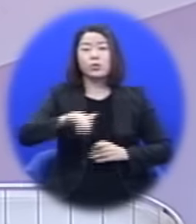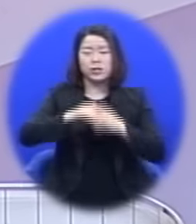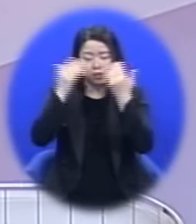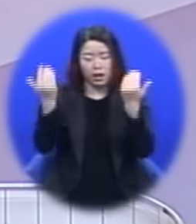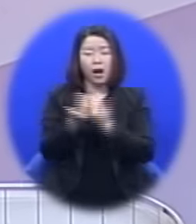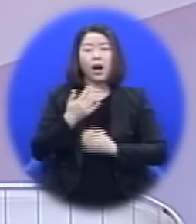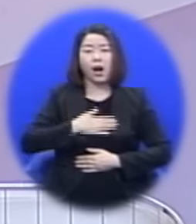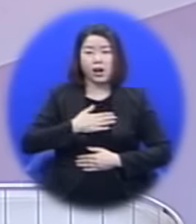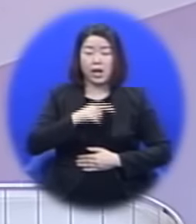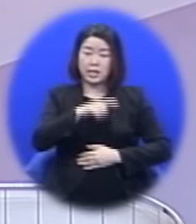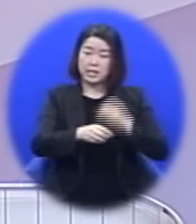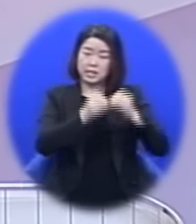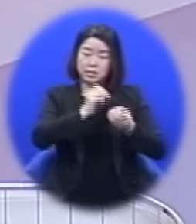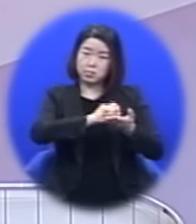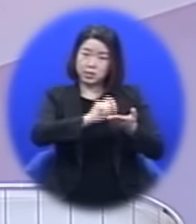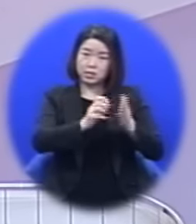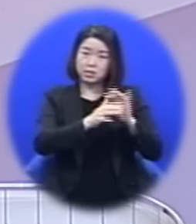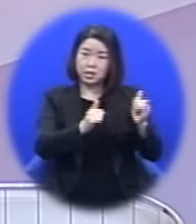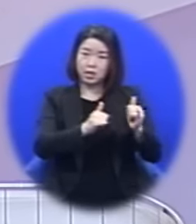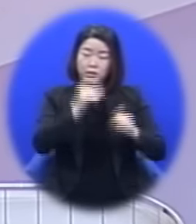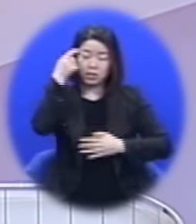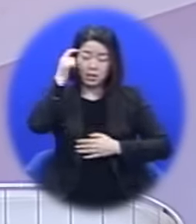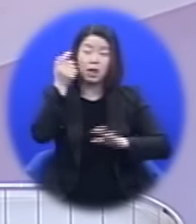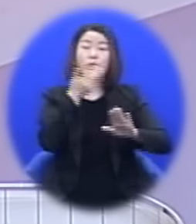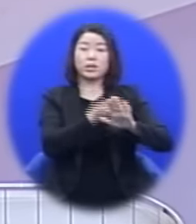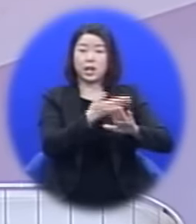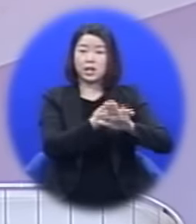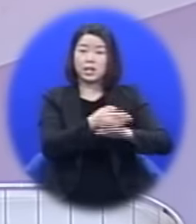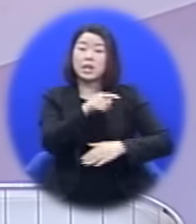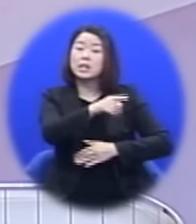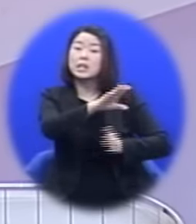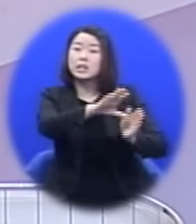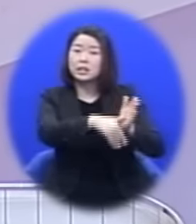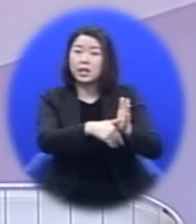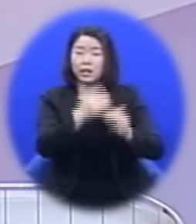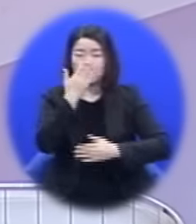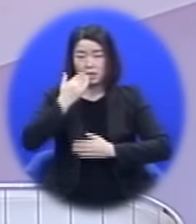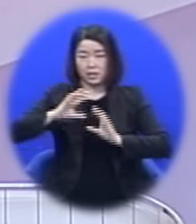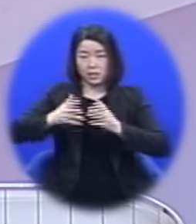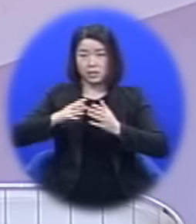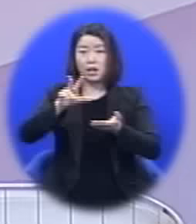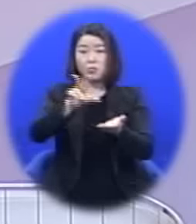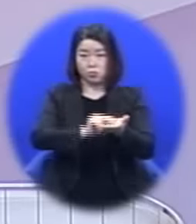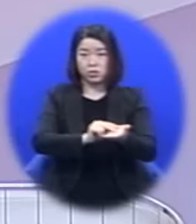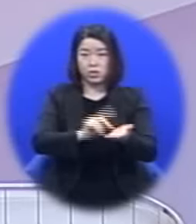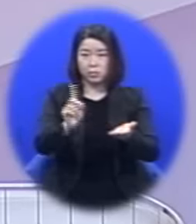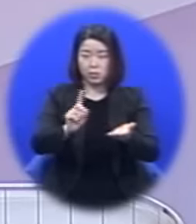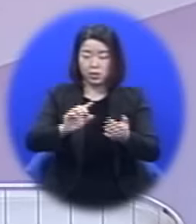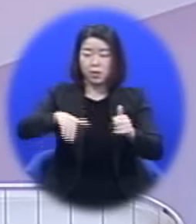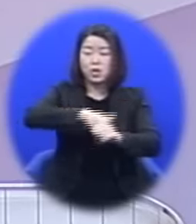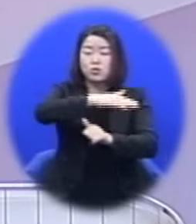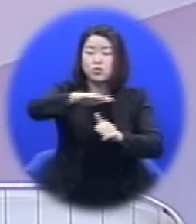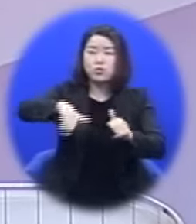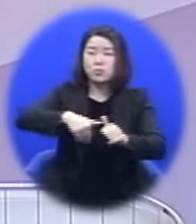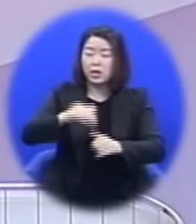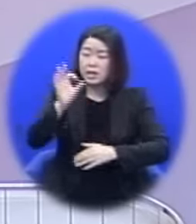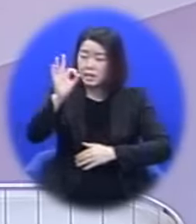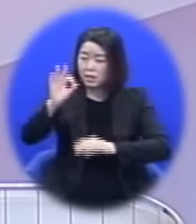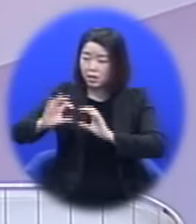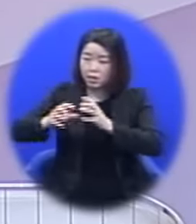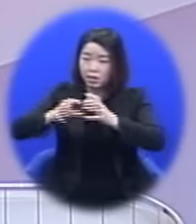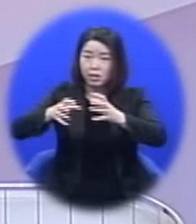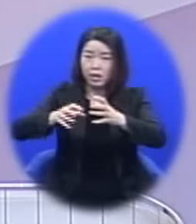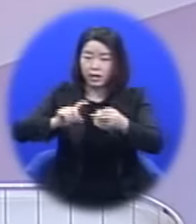이 시편 기자가 생각하는 것과 달리 이 당시에 이스라엘의 문제는 주변에 있는 열